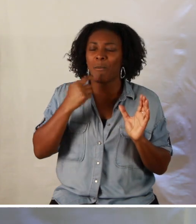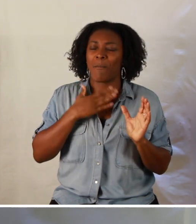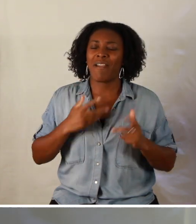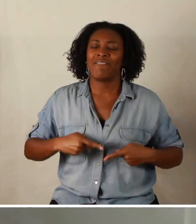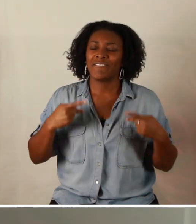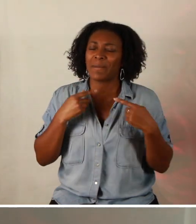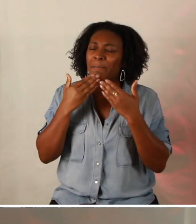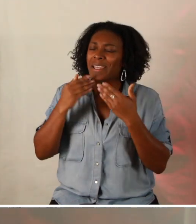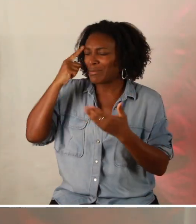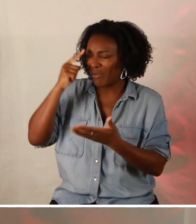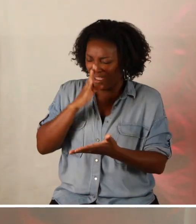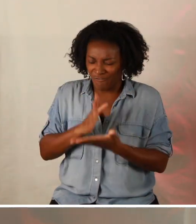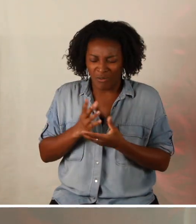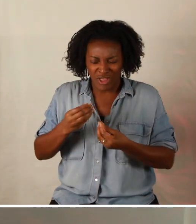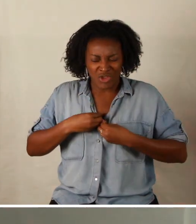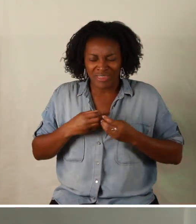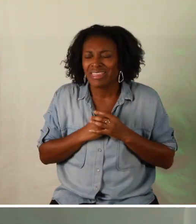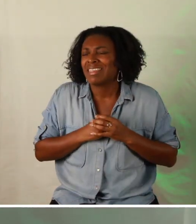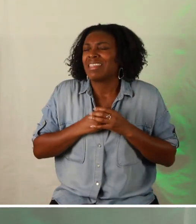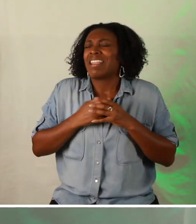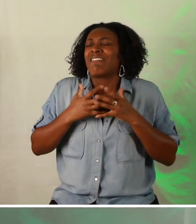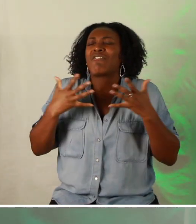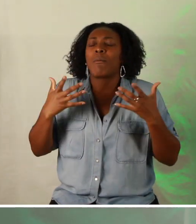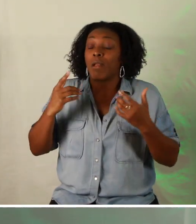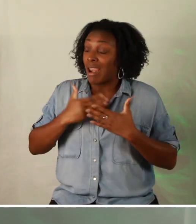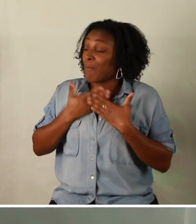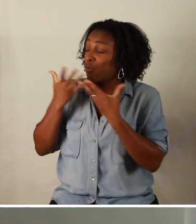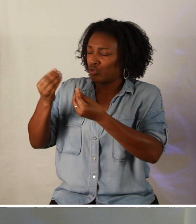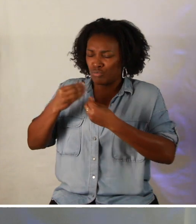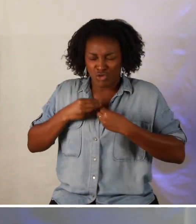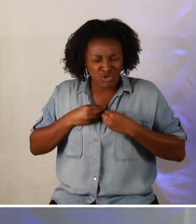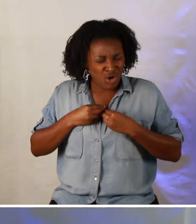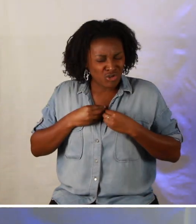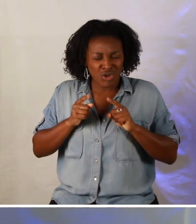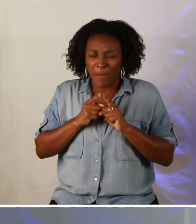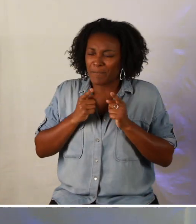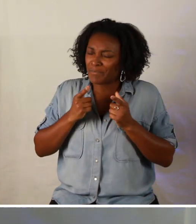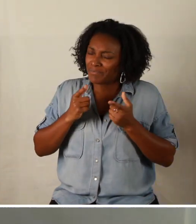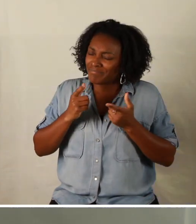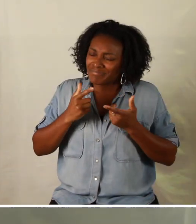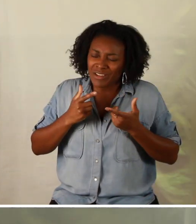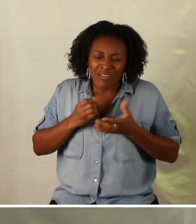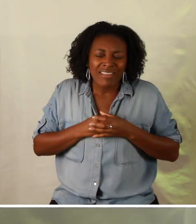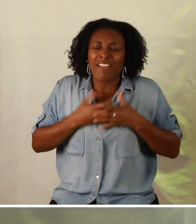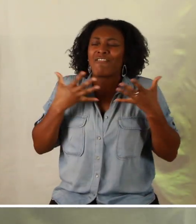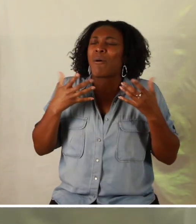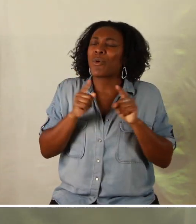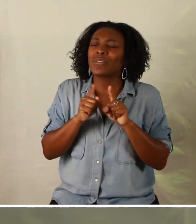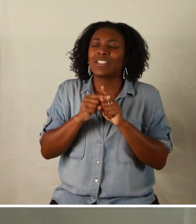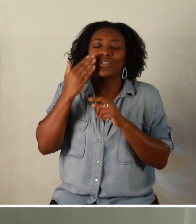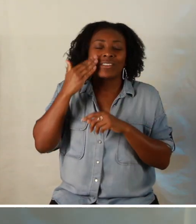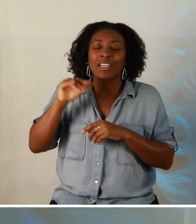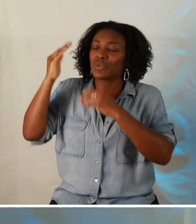j'ai, tu es en train de la faire développer, l'amour que j'ai, tu es en train de l'épurer, Seigneur mon Dieu, et je te loue parce que je vais être